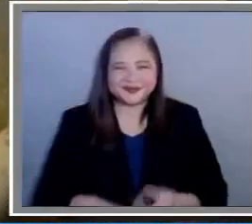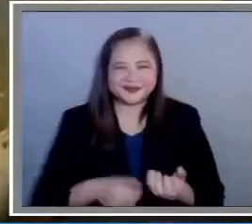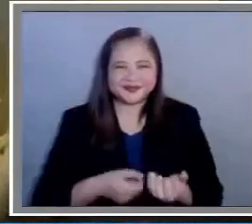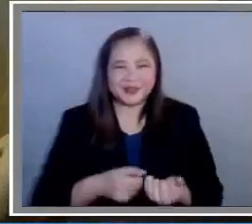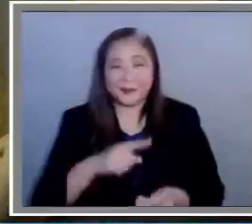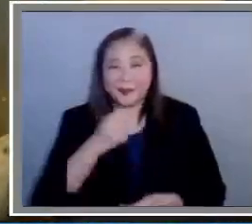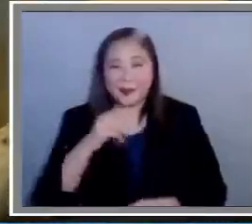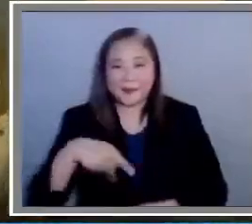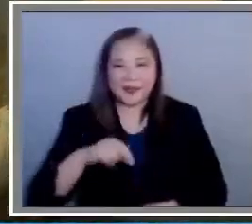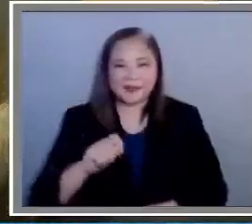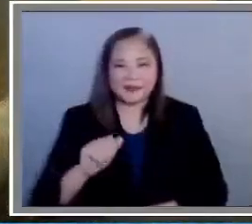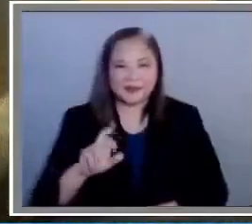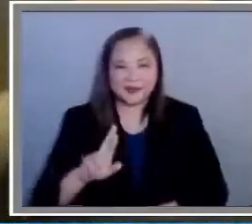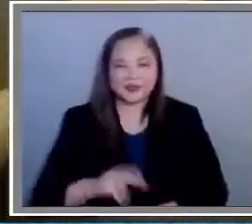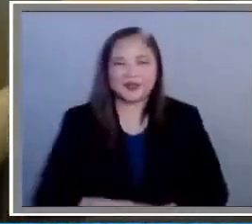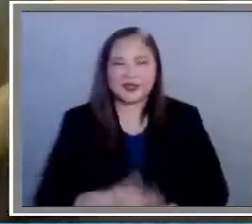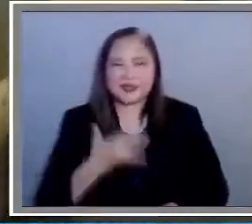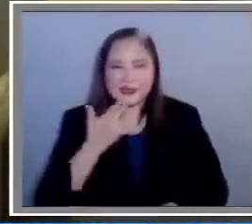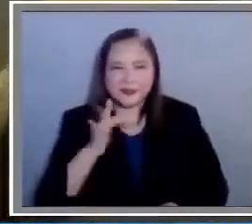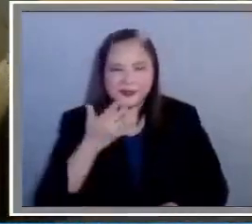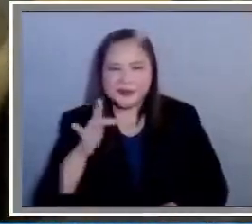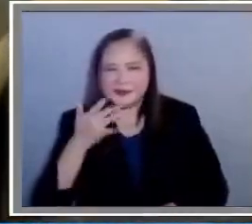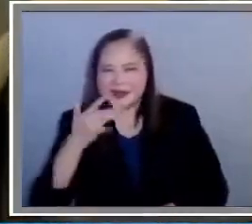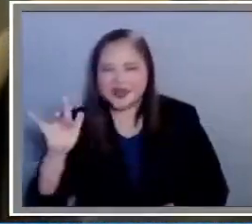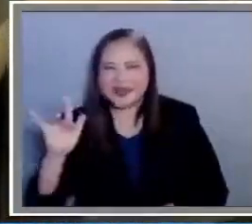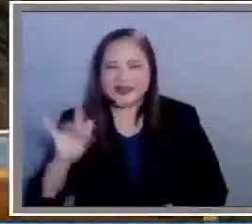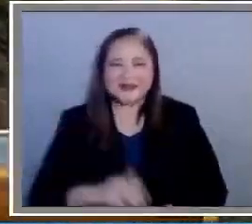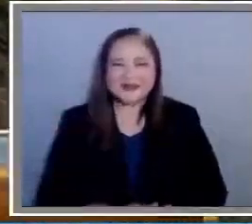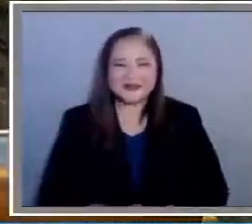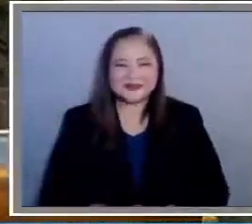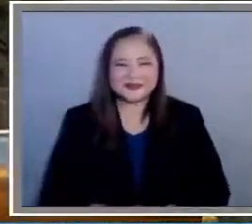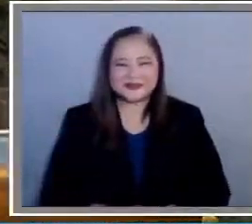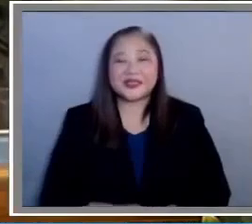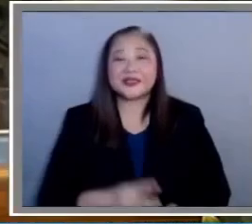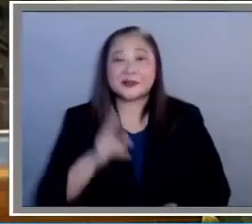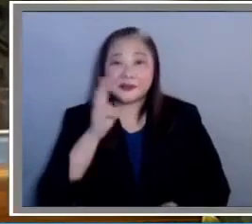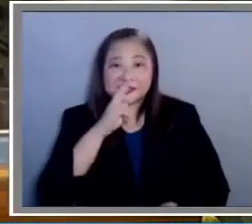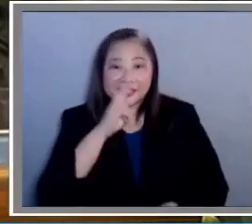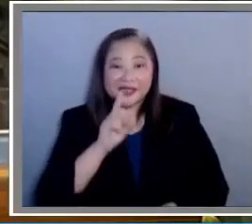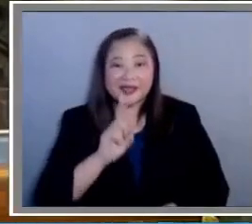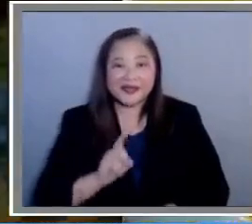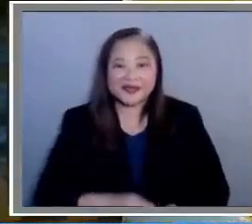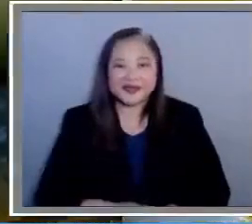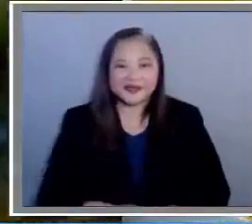Oh. Yum, yum, yum! Ito, isaya, saya. Okay na.